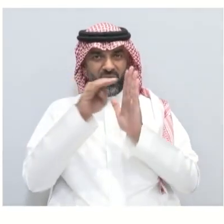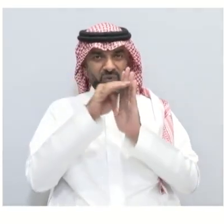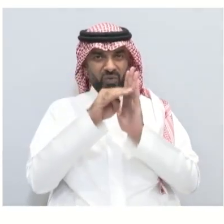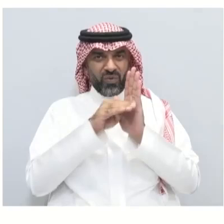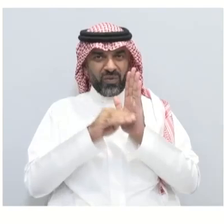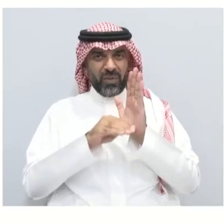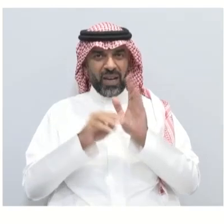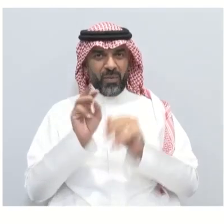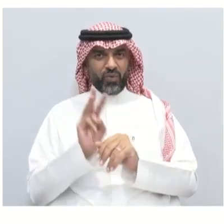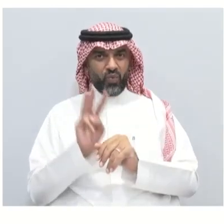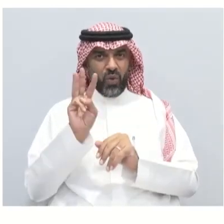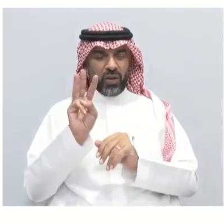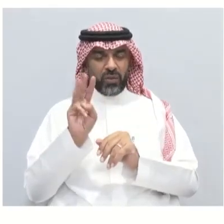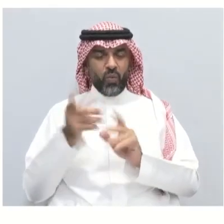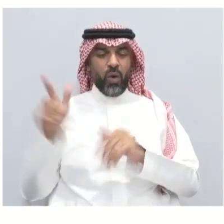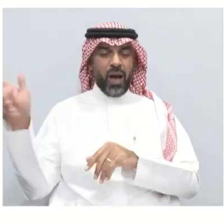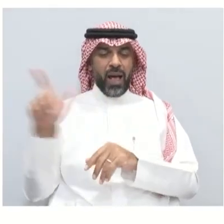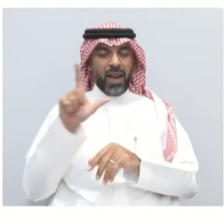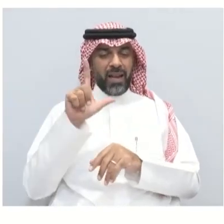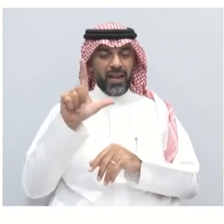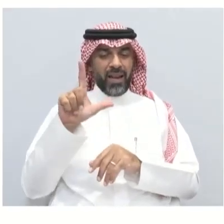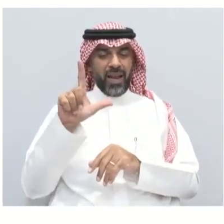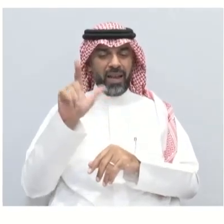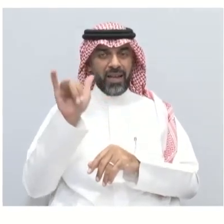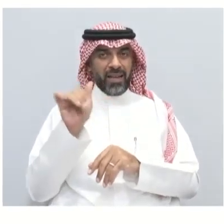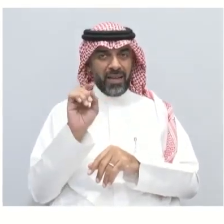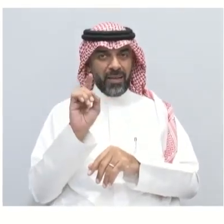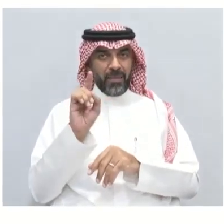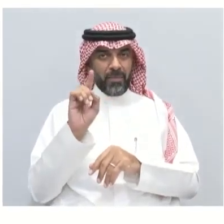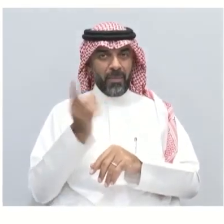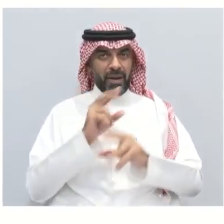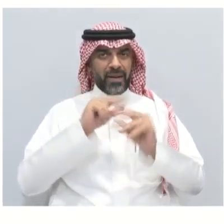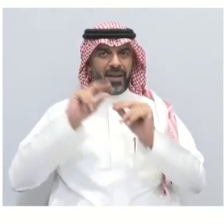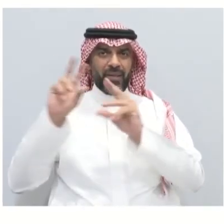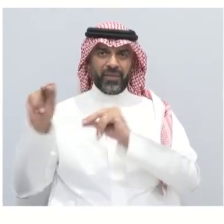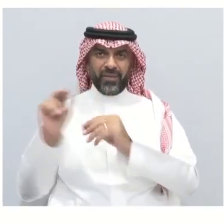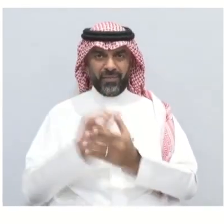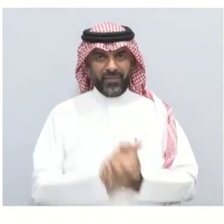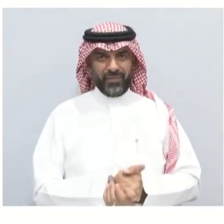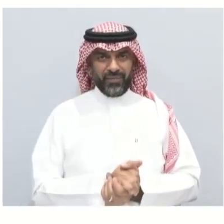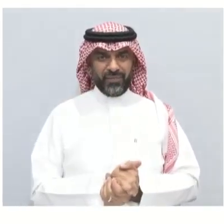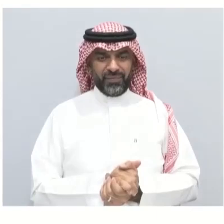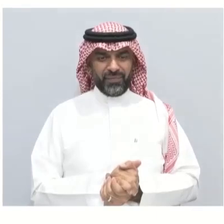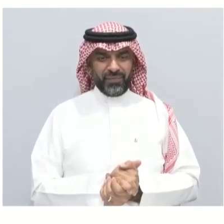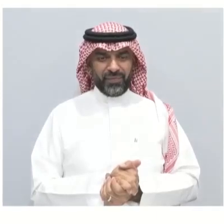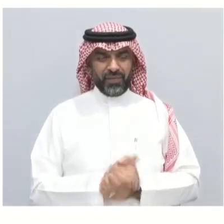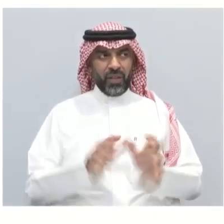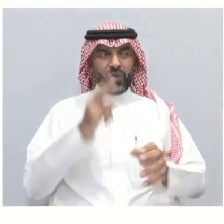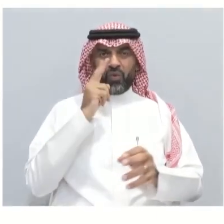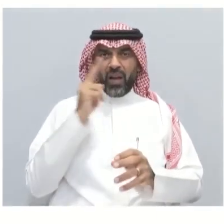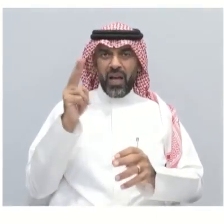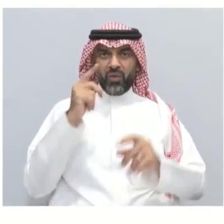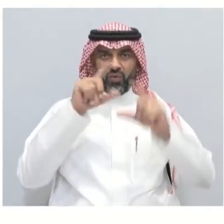رايتر جميعها متشابهه بالى بشكل كبير نلاحظ نلاحظ